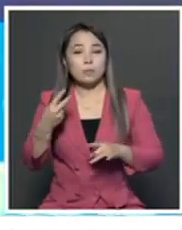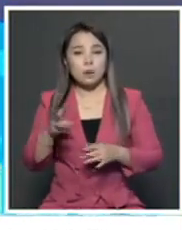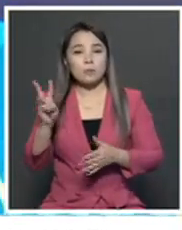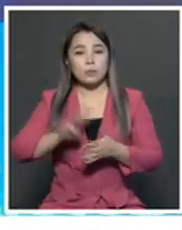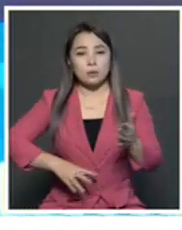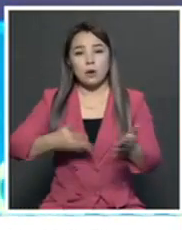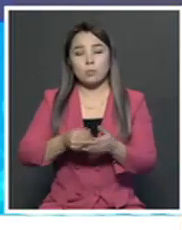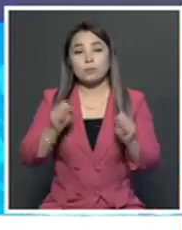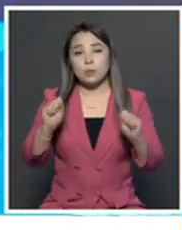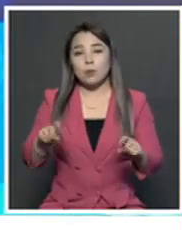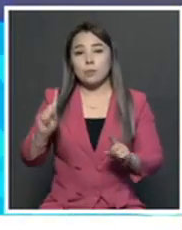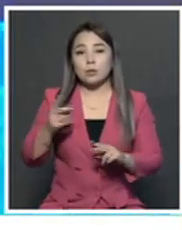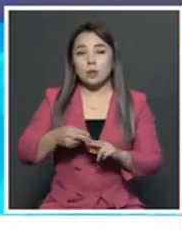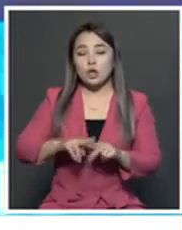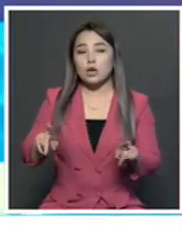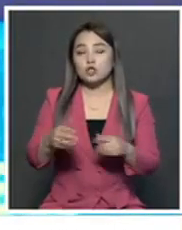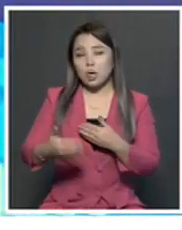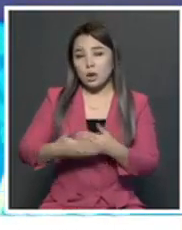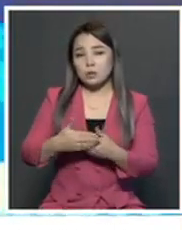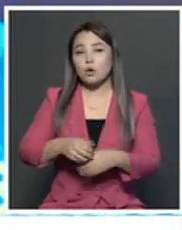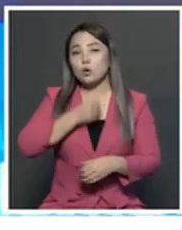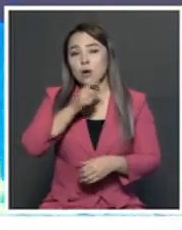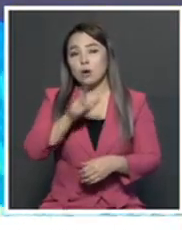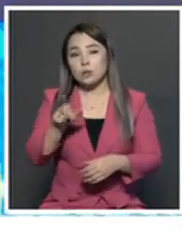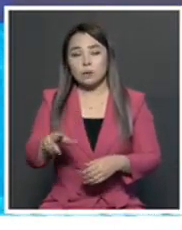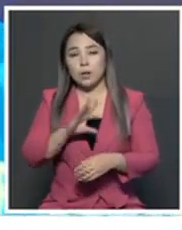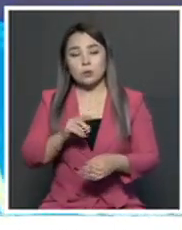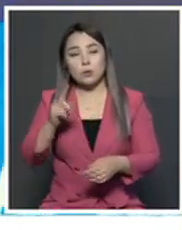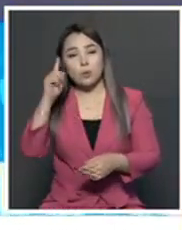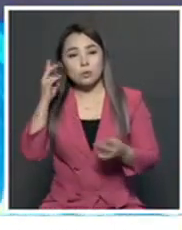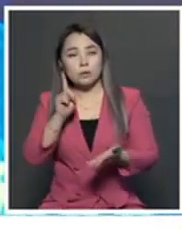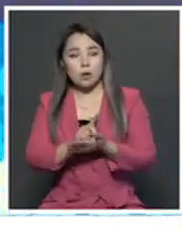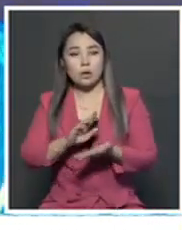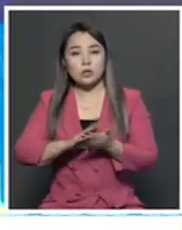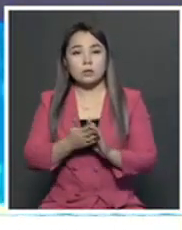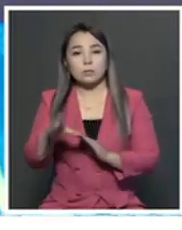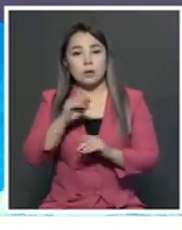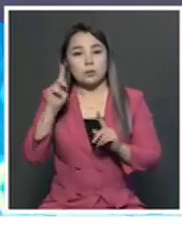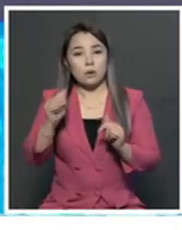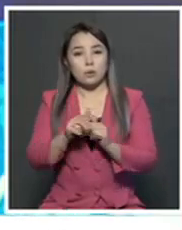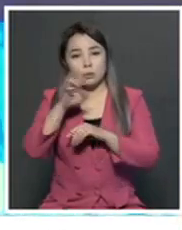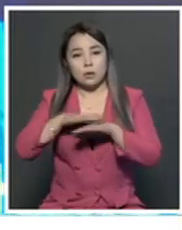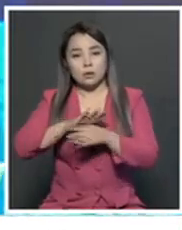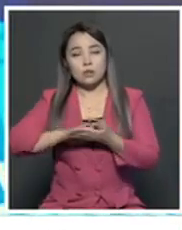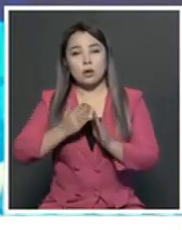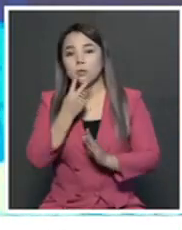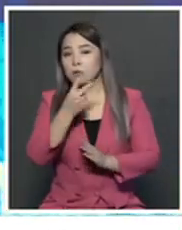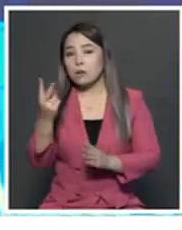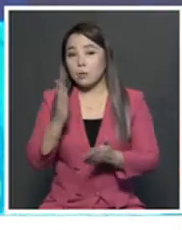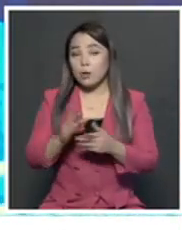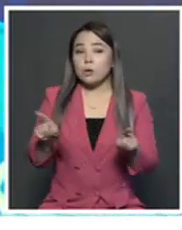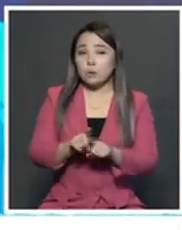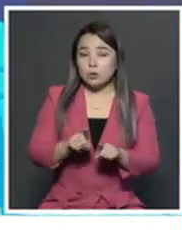айыппұлдан қиналмауы мүмкін. Бірақ жақындарыңызды, үйдегі үлкендерді ойлаңыздар. Көршілердегі жағдайды көріп отырсыздар. Сондықтан мерекелік кештерді